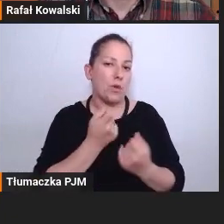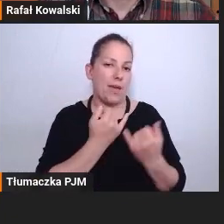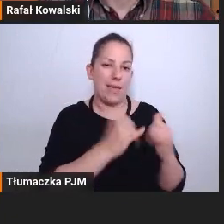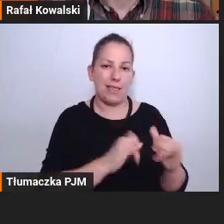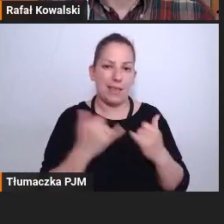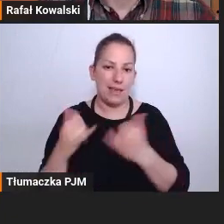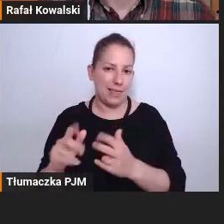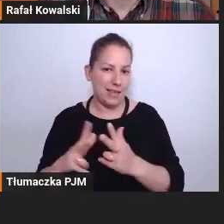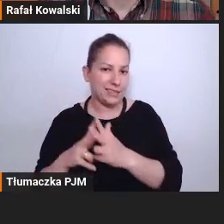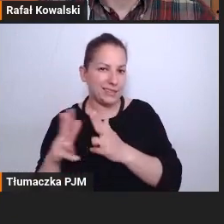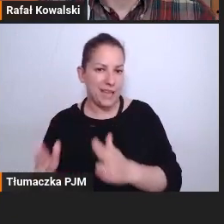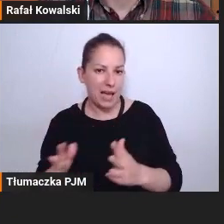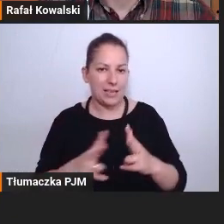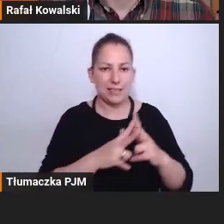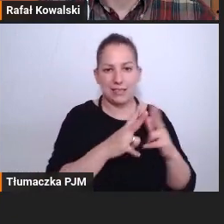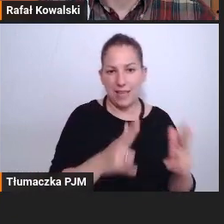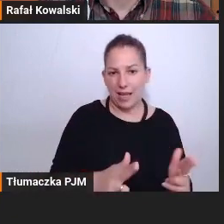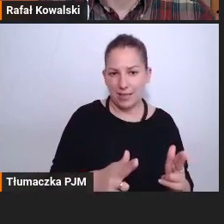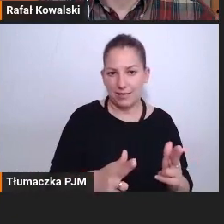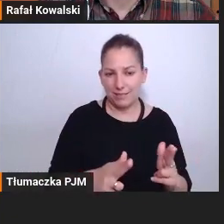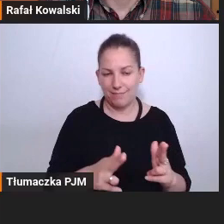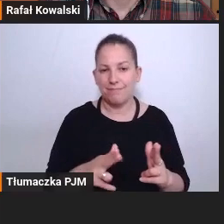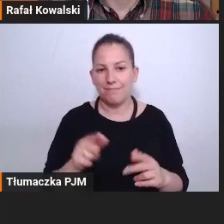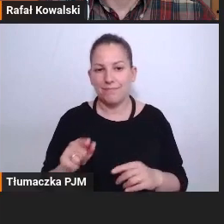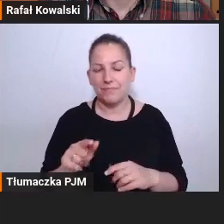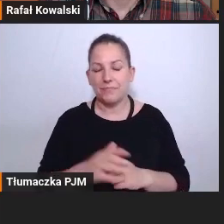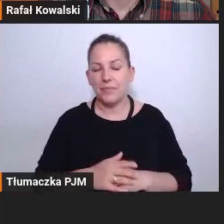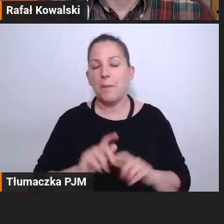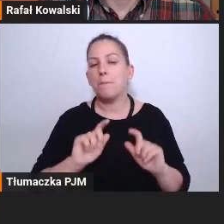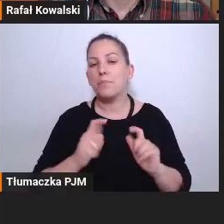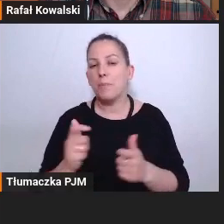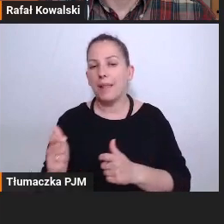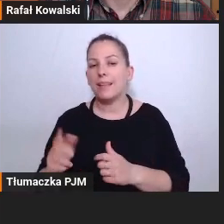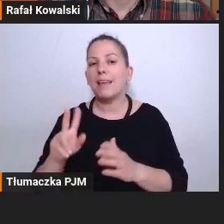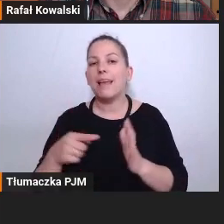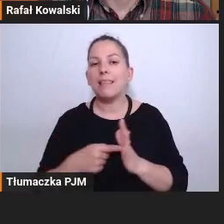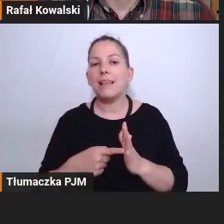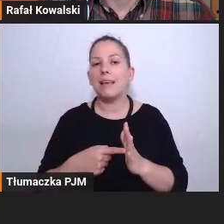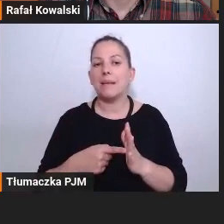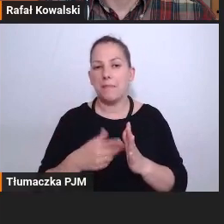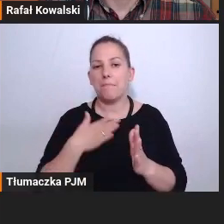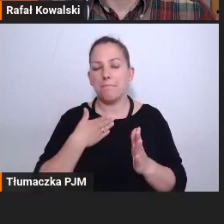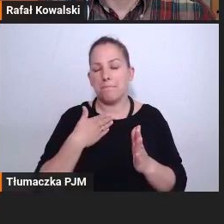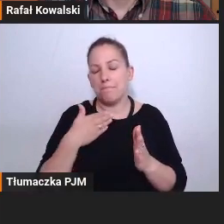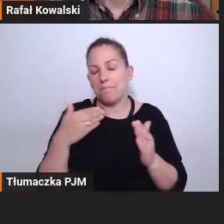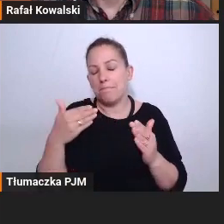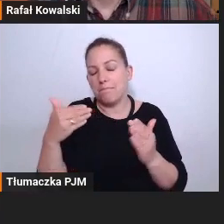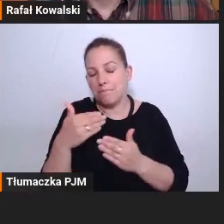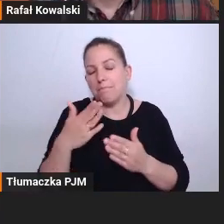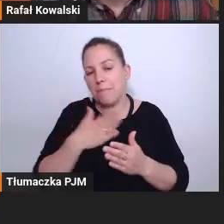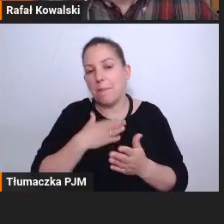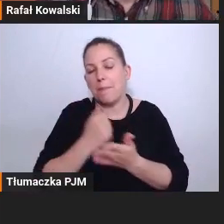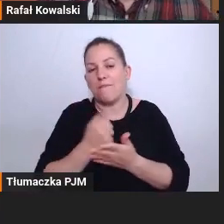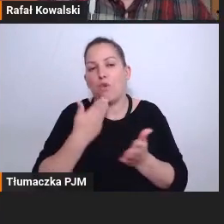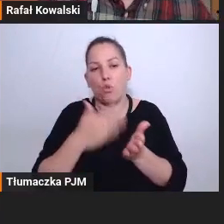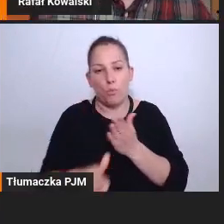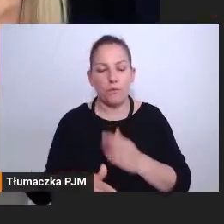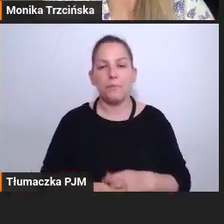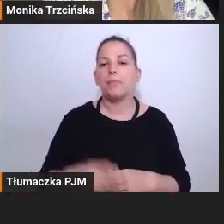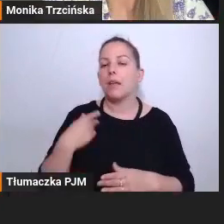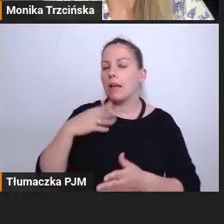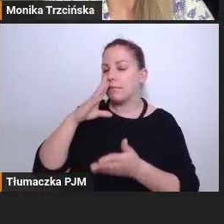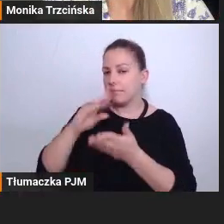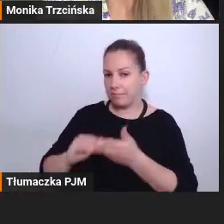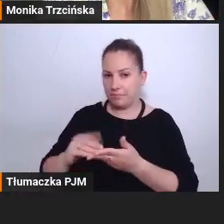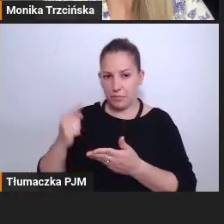zakres tych przypadków, kiedy możemy odmówić. Dobrze, ja jeszcze raz przypomnę,